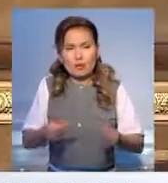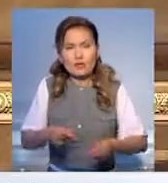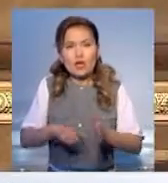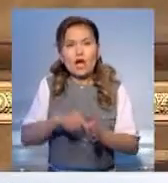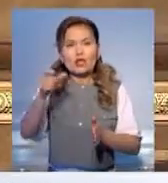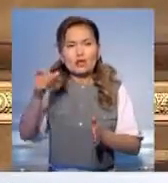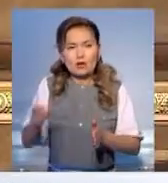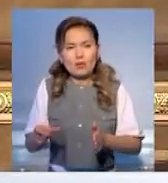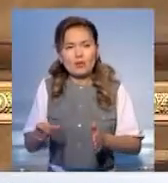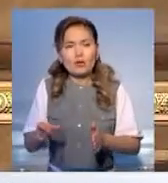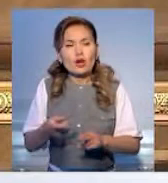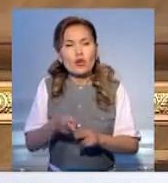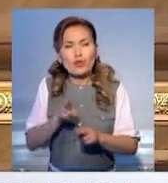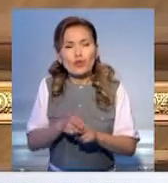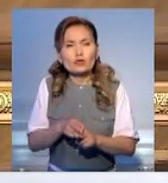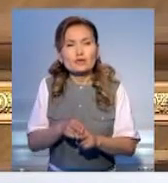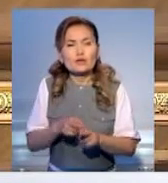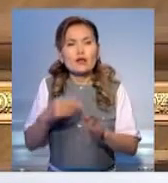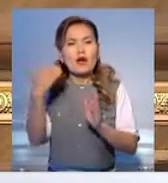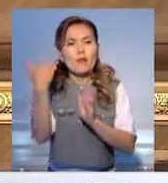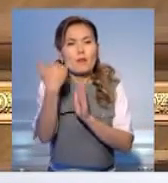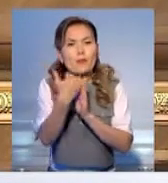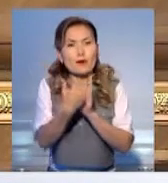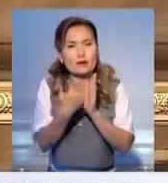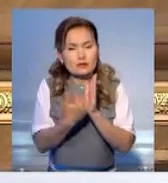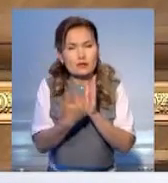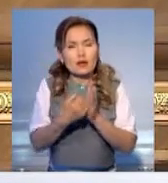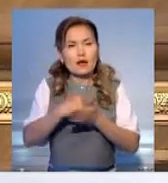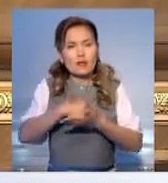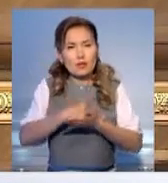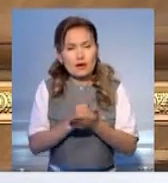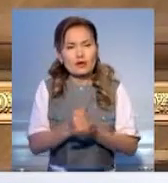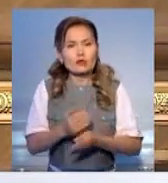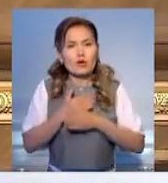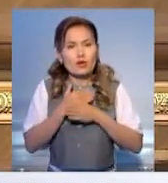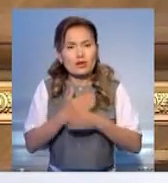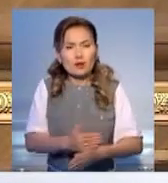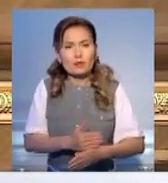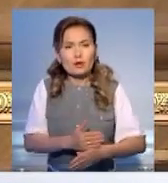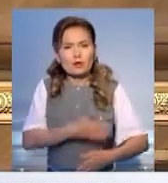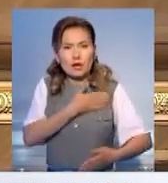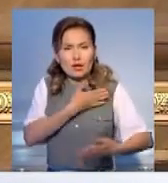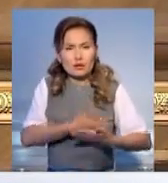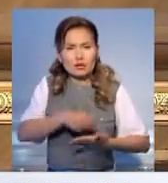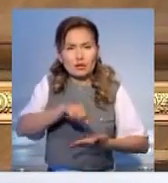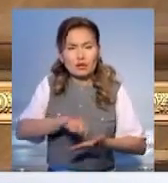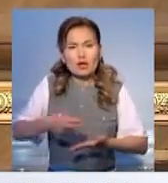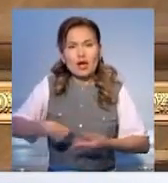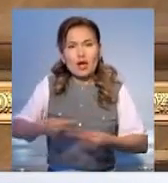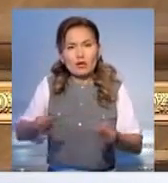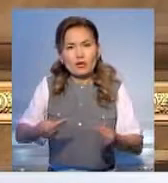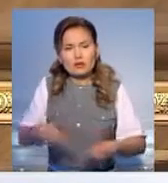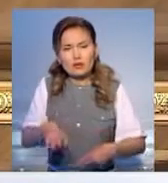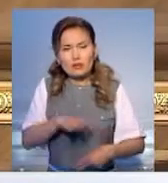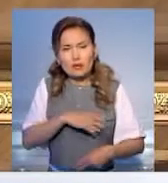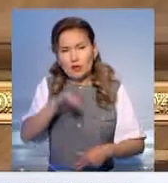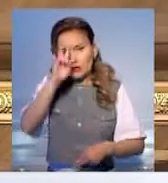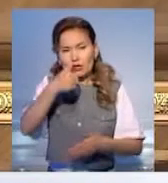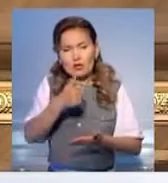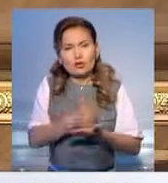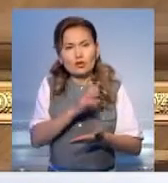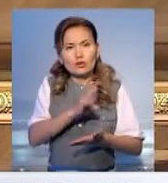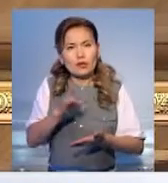Депутаттарымыз осы бастамаларды заң жағынан қолдауға әрине белсене араласты. Елбасымыздың басқа